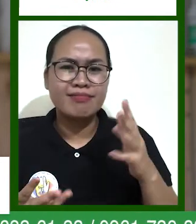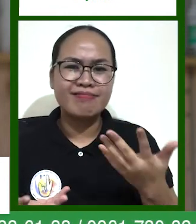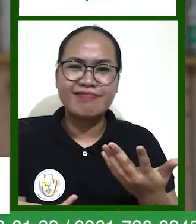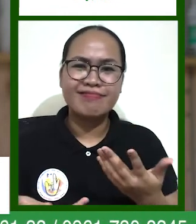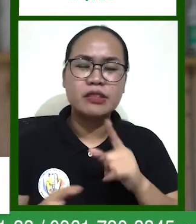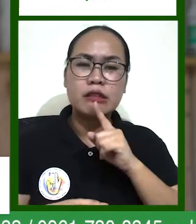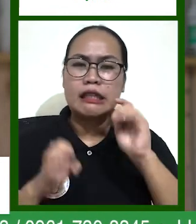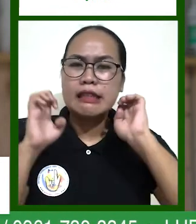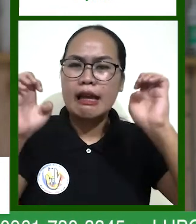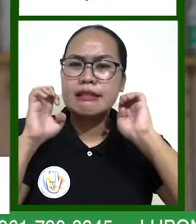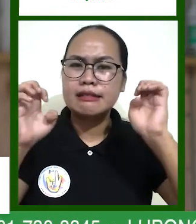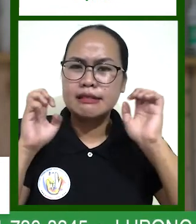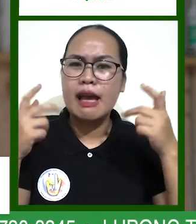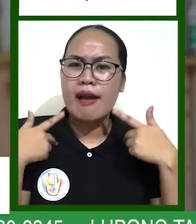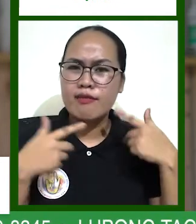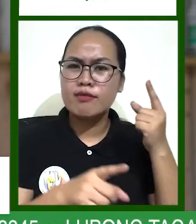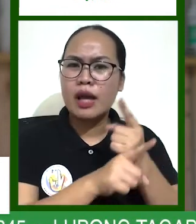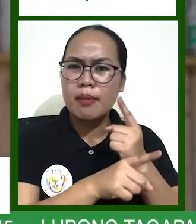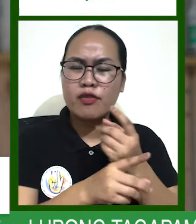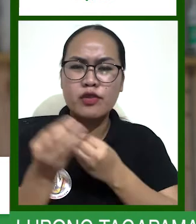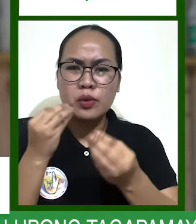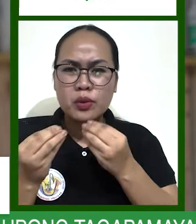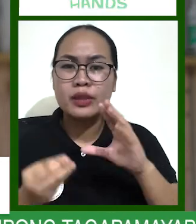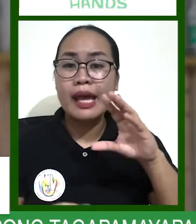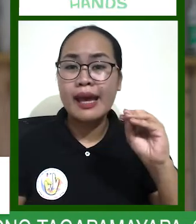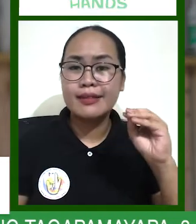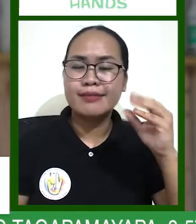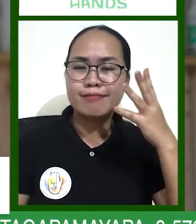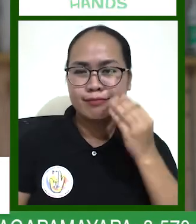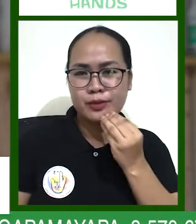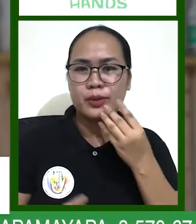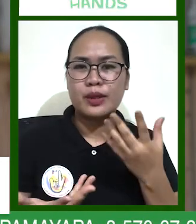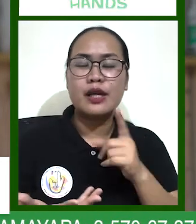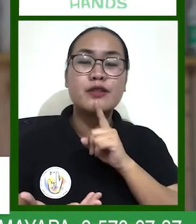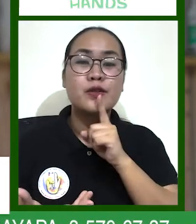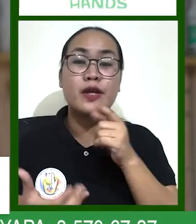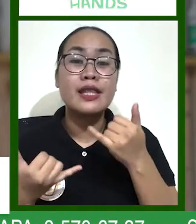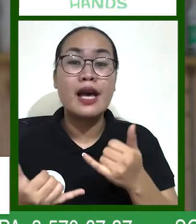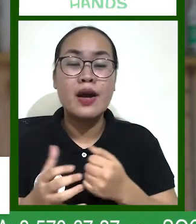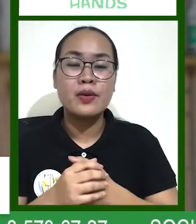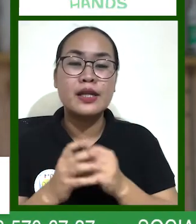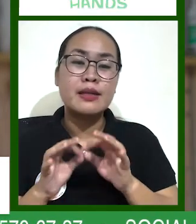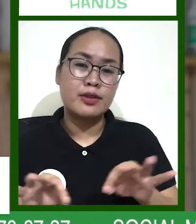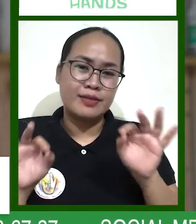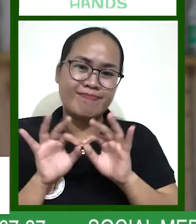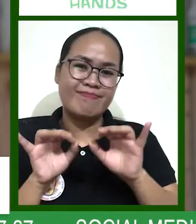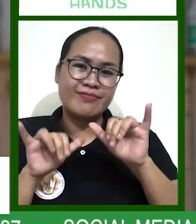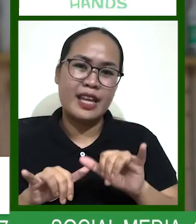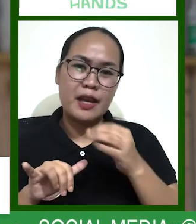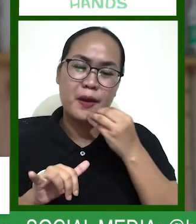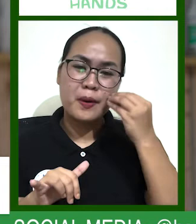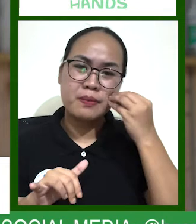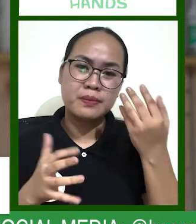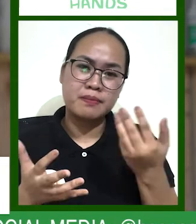tayong mag-exercise and of course, no, tamang pagkain at tulog. And of course, most importantly, no, stay at home. Kung again,